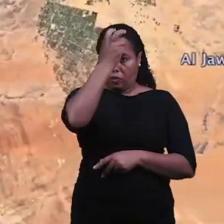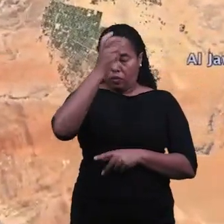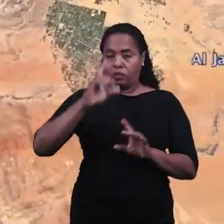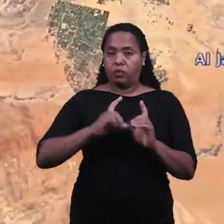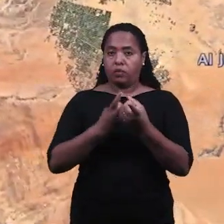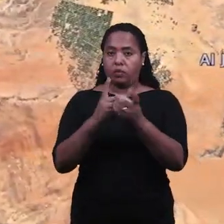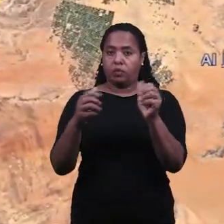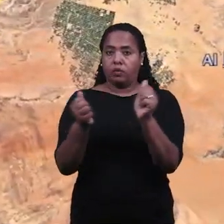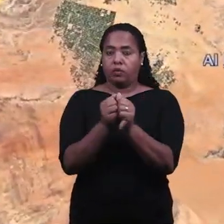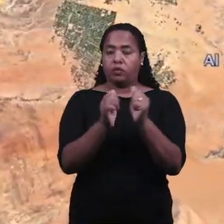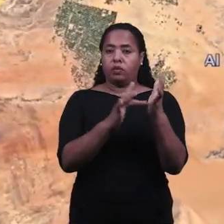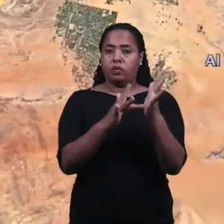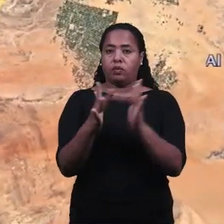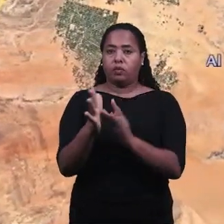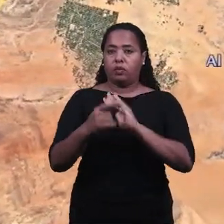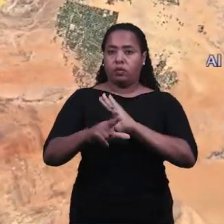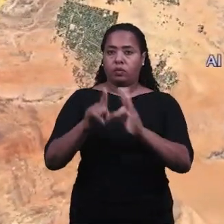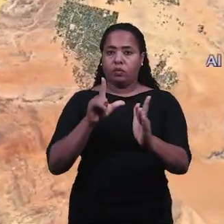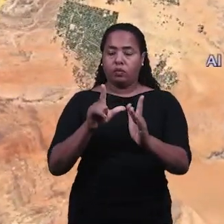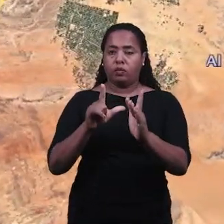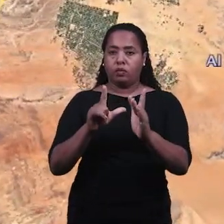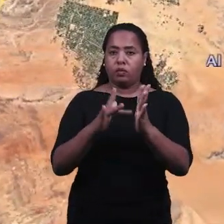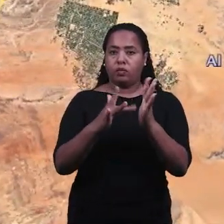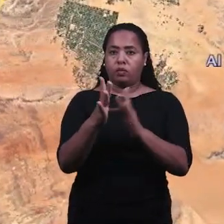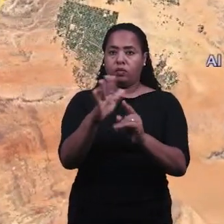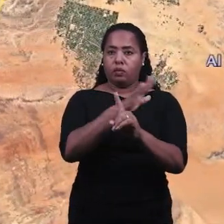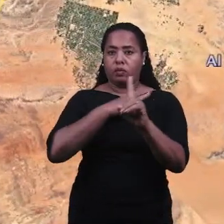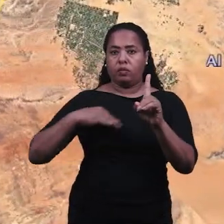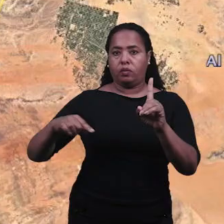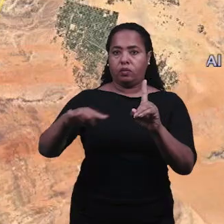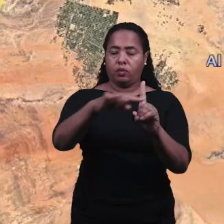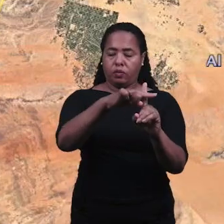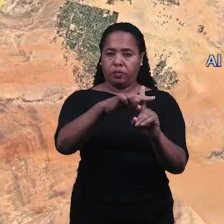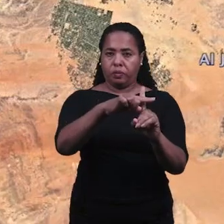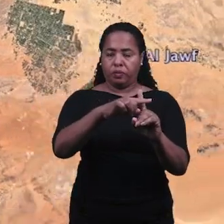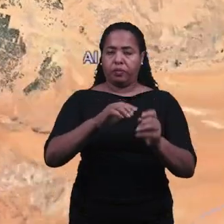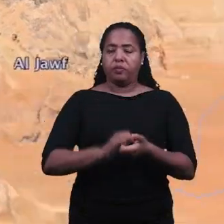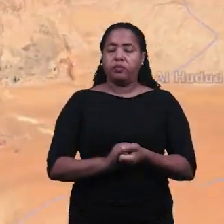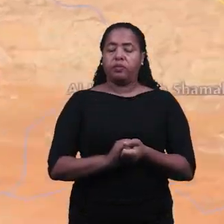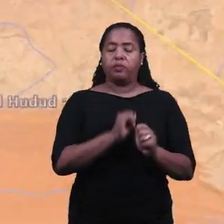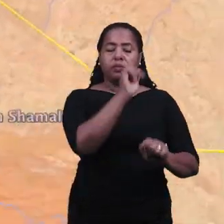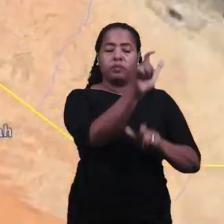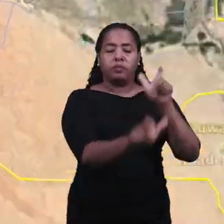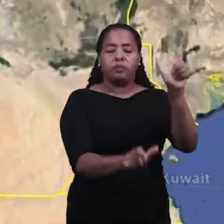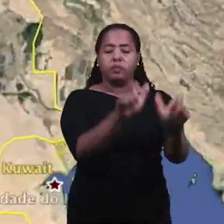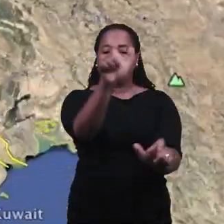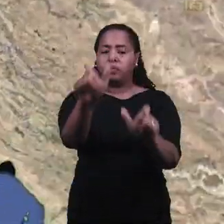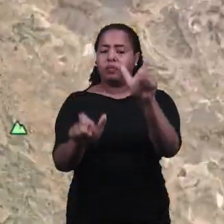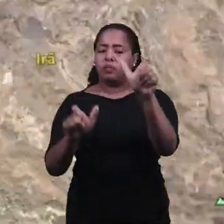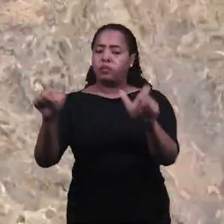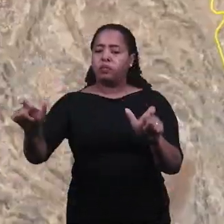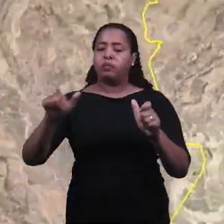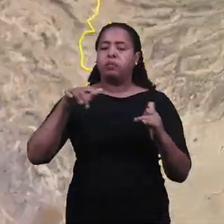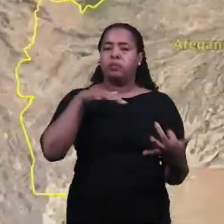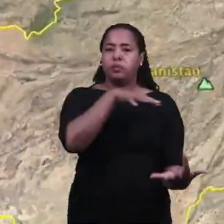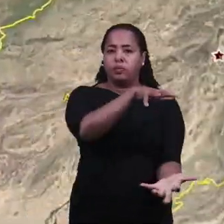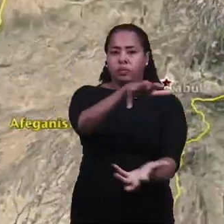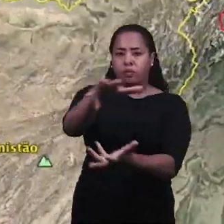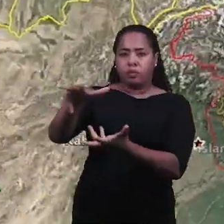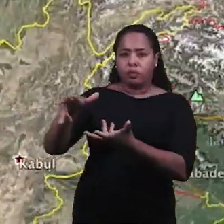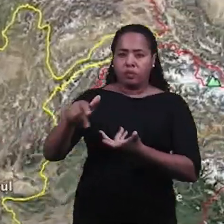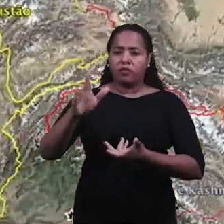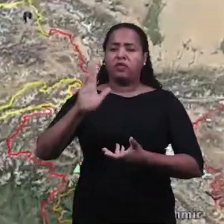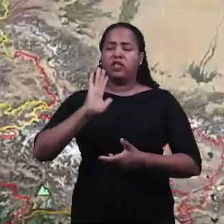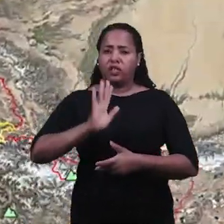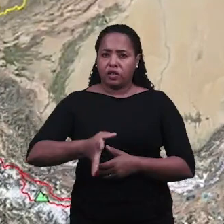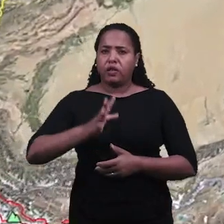Seigneur Jésus à la veille de sa mort à la croix du Calvaire. Des personnes de toutes les parties du monde sont